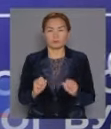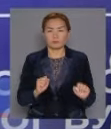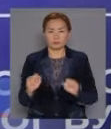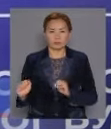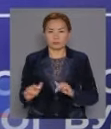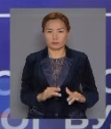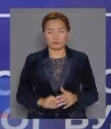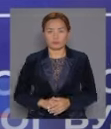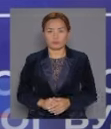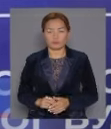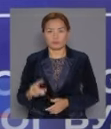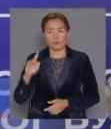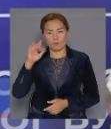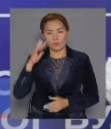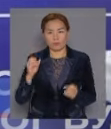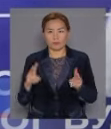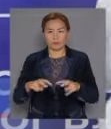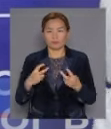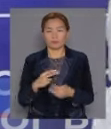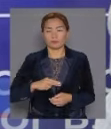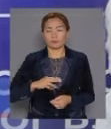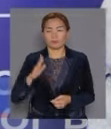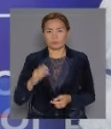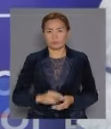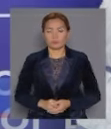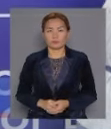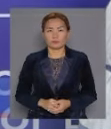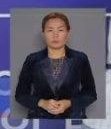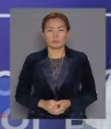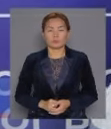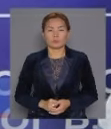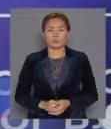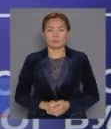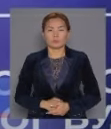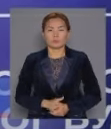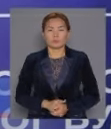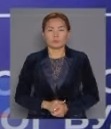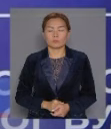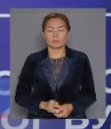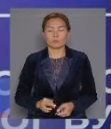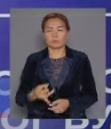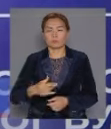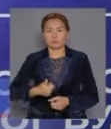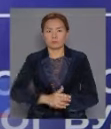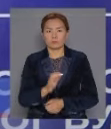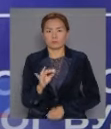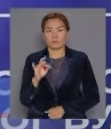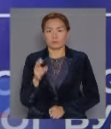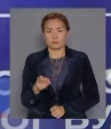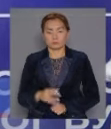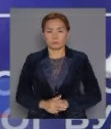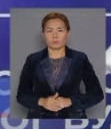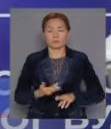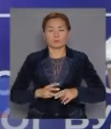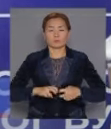бағытында психологтардың арнайы орталықтары жұмыс жасайды. Бұл арада өңір басшысы Серік Жамбылұлы сол